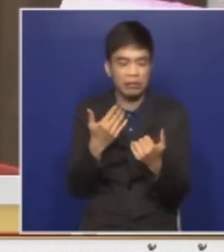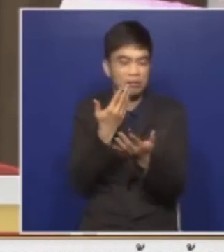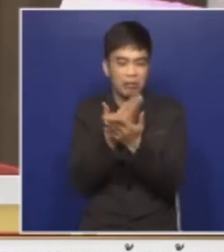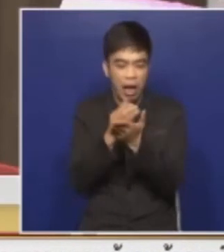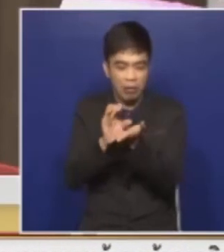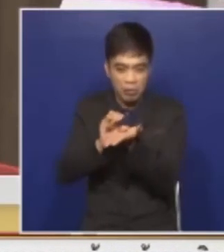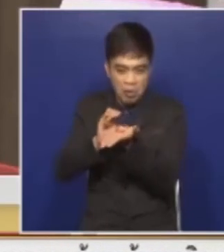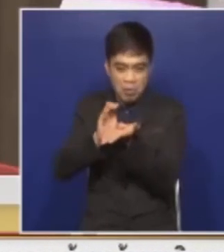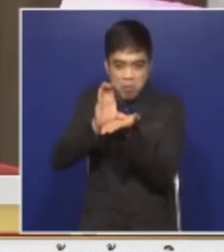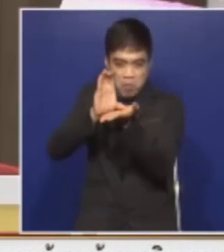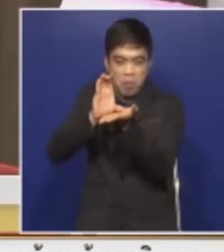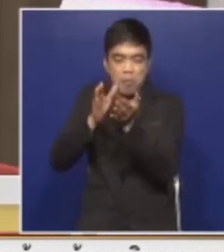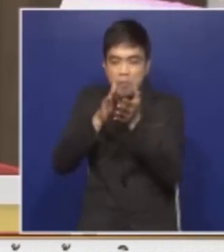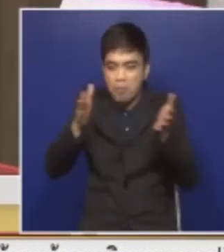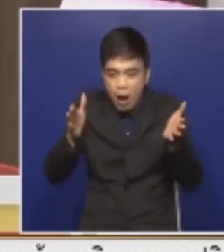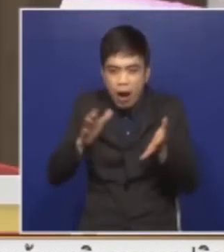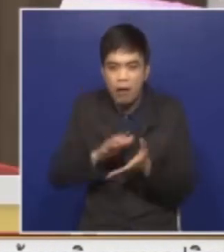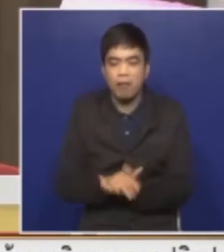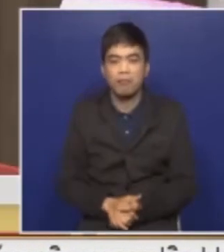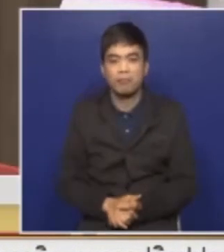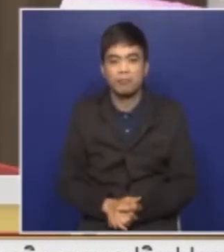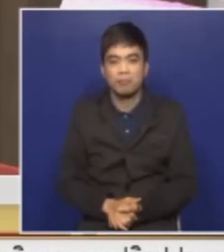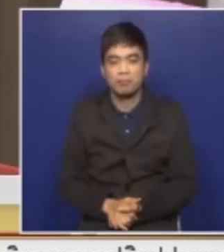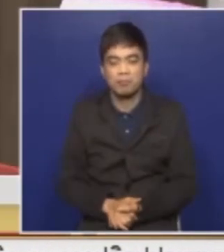ลมากจริงๆแล้ว